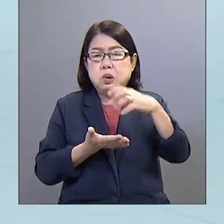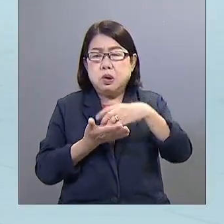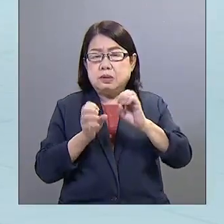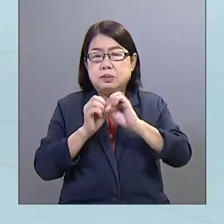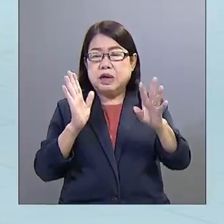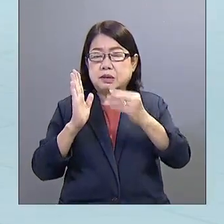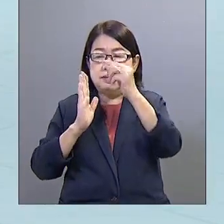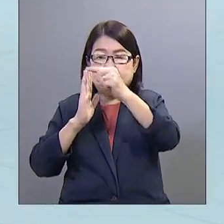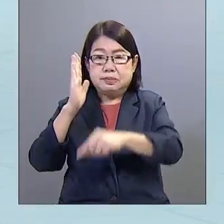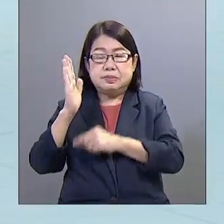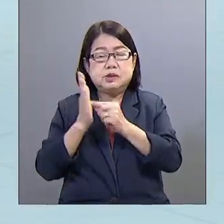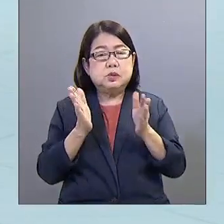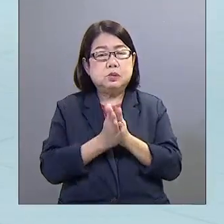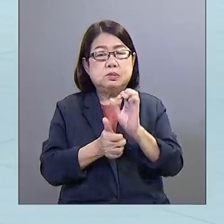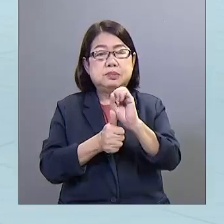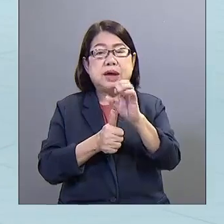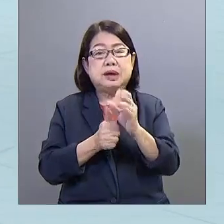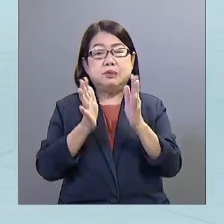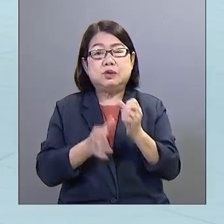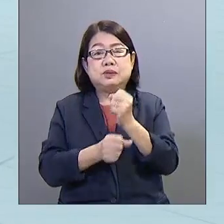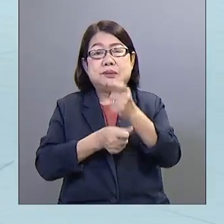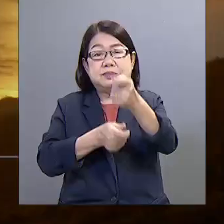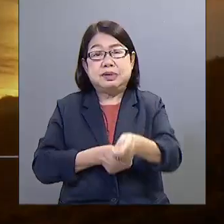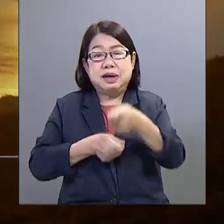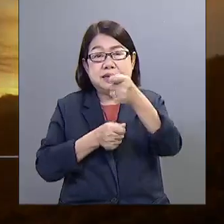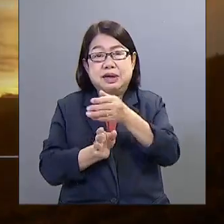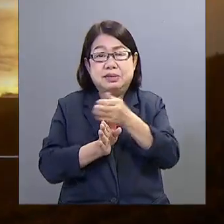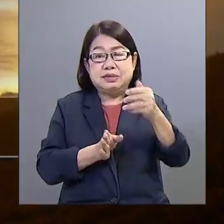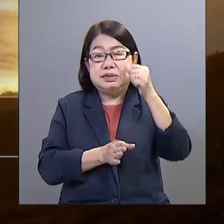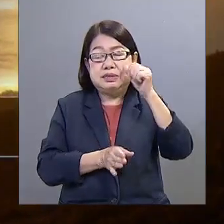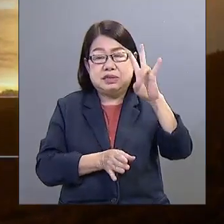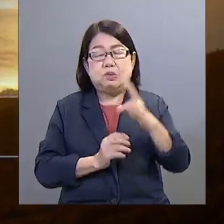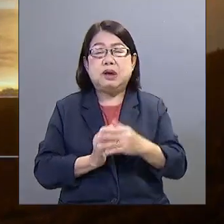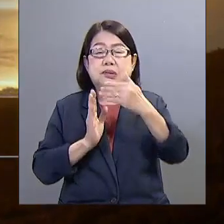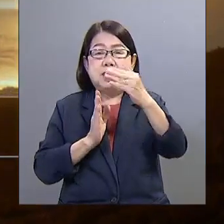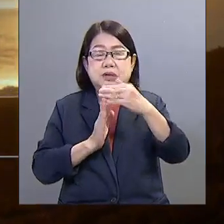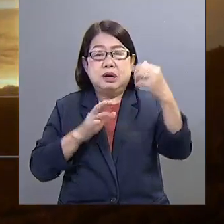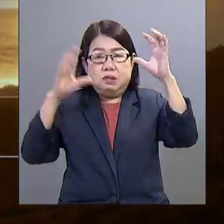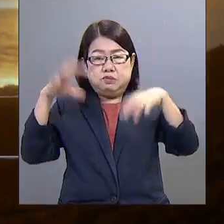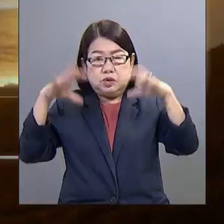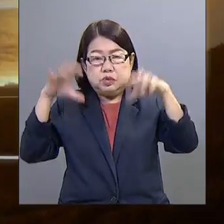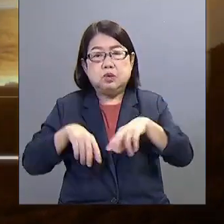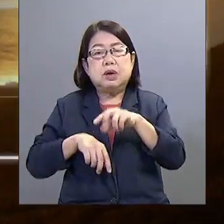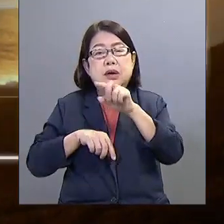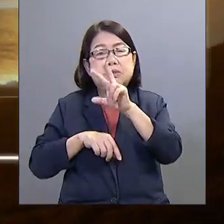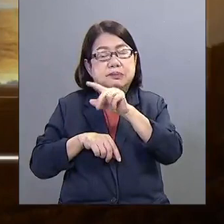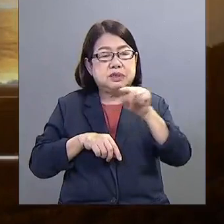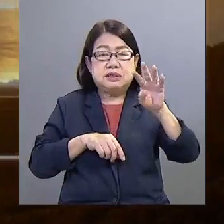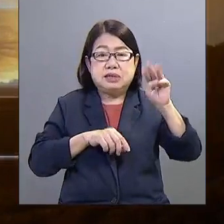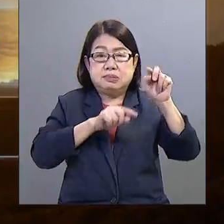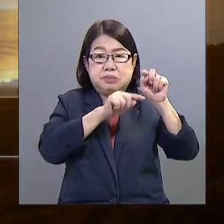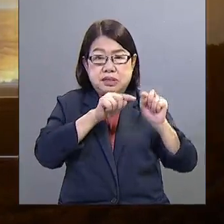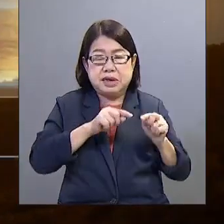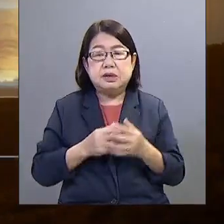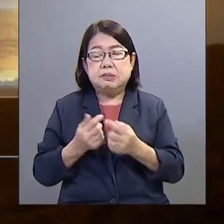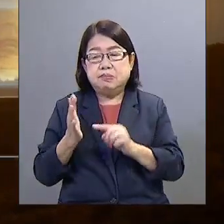พอากาศตไปถึงข้อแนะนำสำรบเกษตรกอนใช่วง 7 วันข้หนากันต่อภาคเ้อมฝนฟ้าขนอง 30-40% ของพืนที่โย